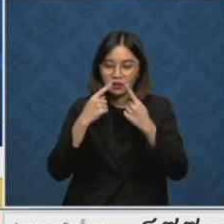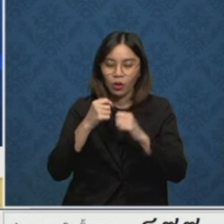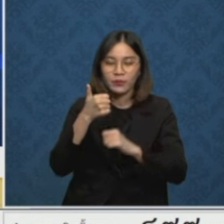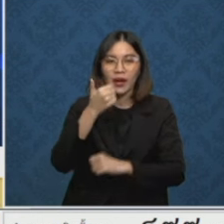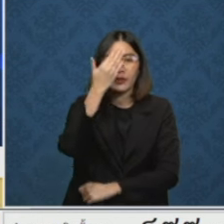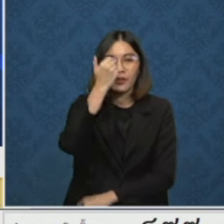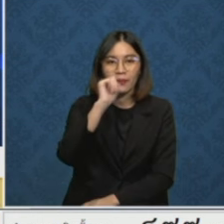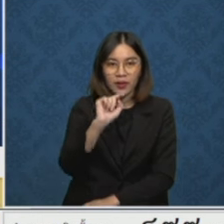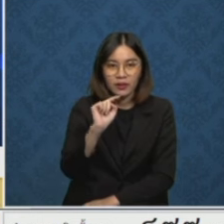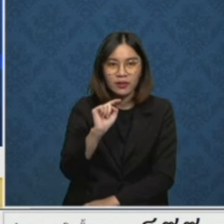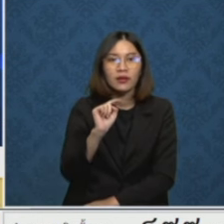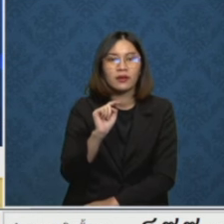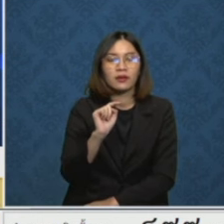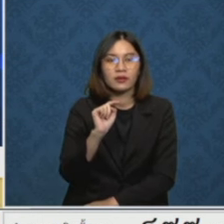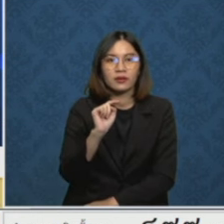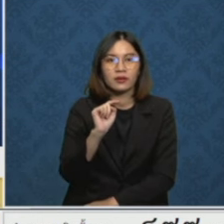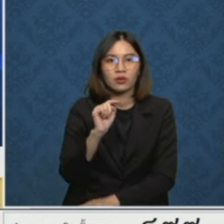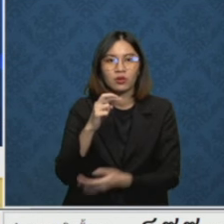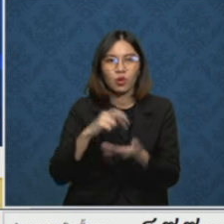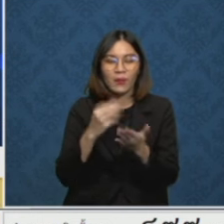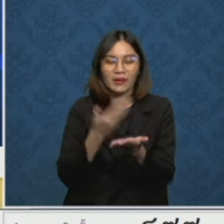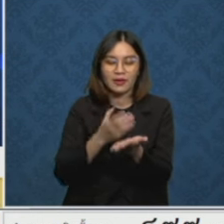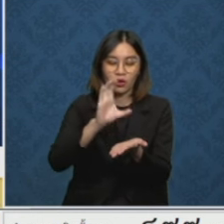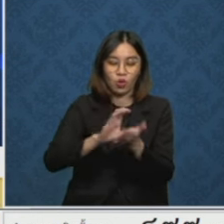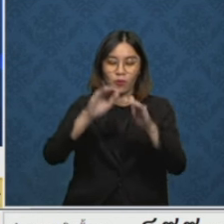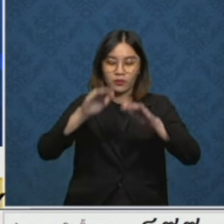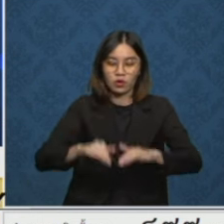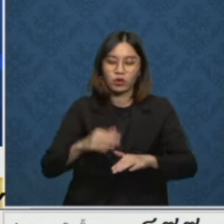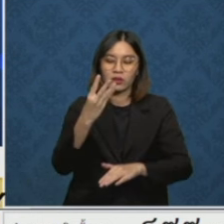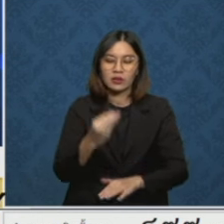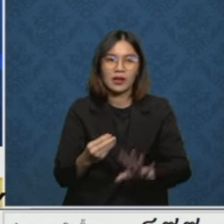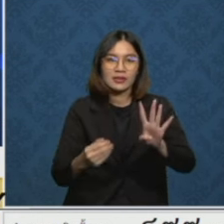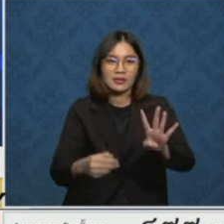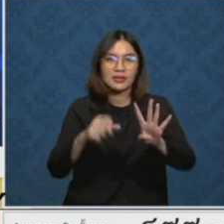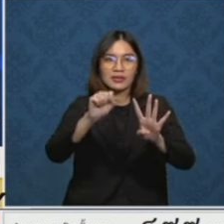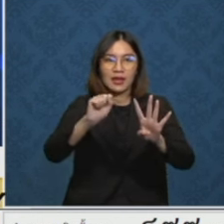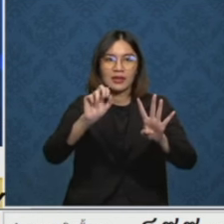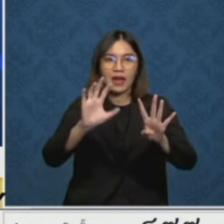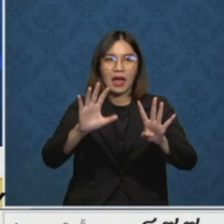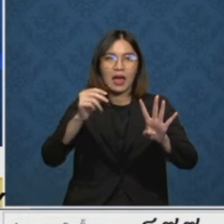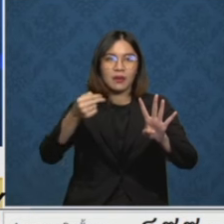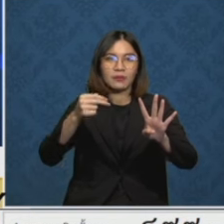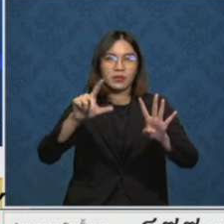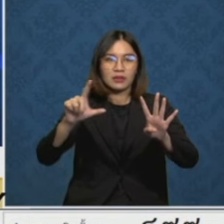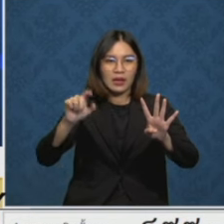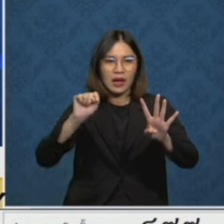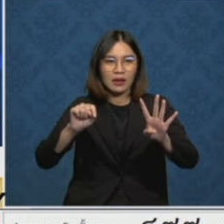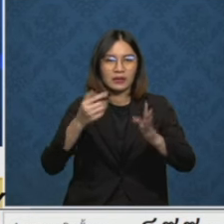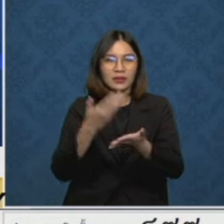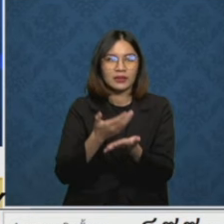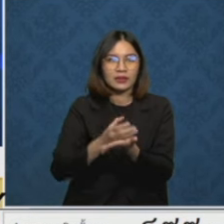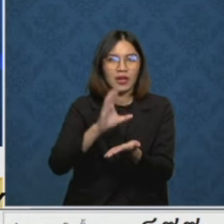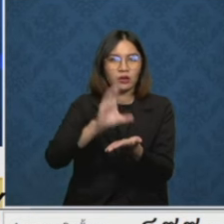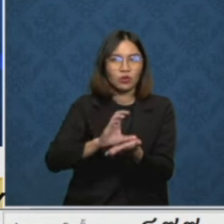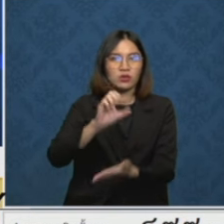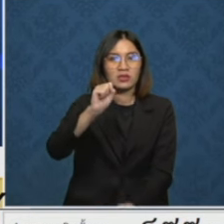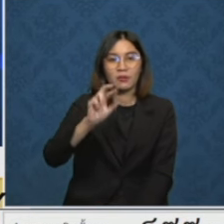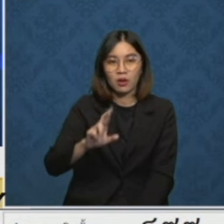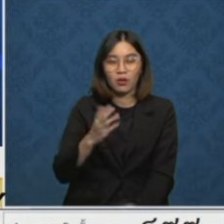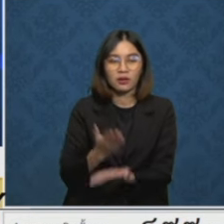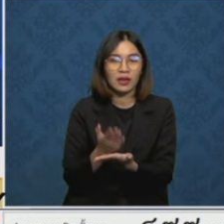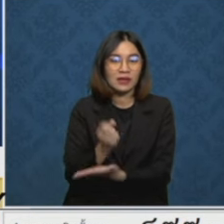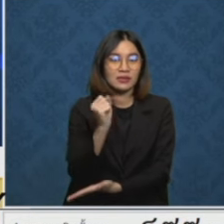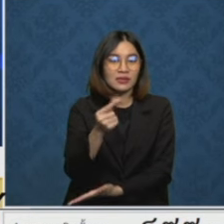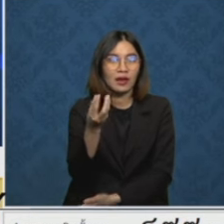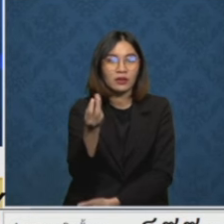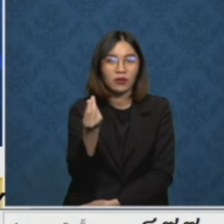ทำไมถึงได้กล้าลดวงเงินลงเหลือ 450,000 ล้านบาทเพราะว่าดูวงเงินทุนสำรองจ่ายสิคะเท่